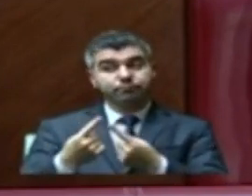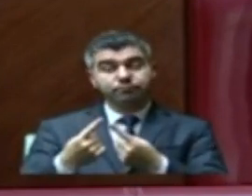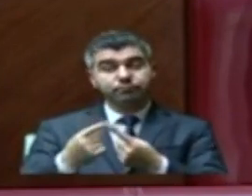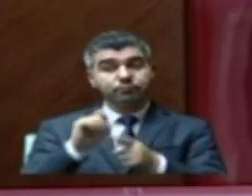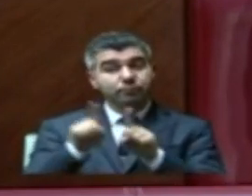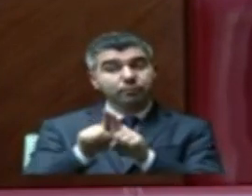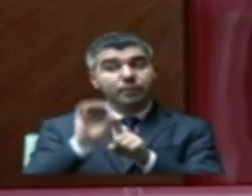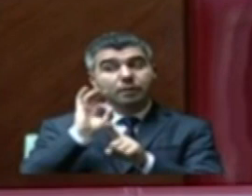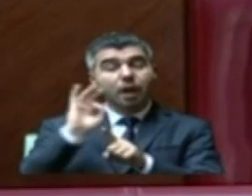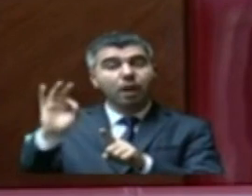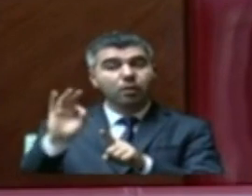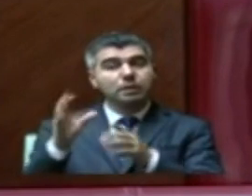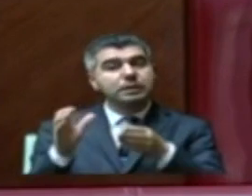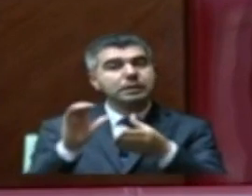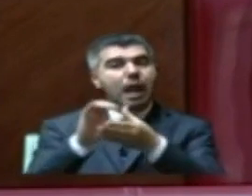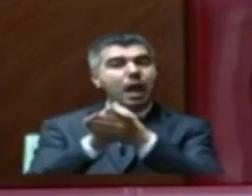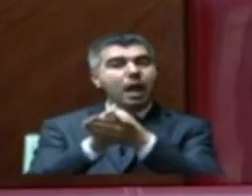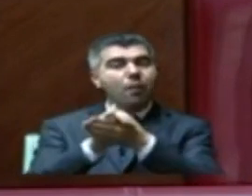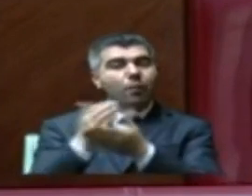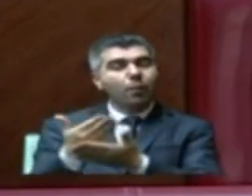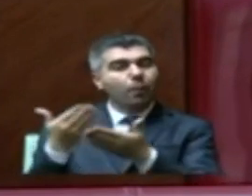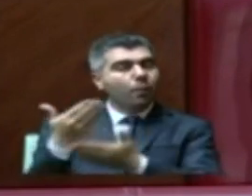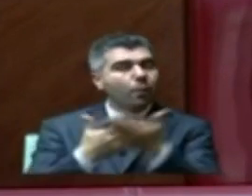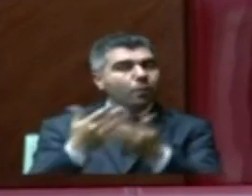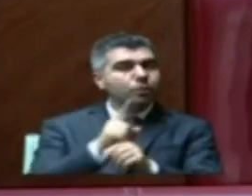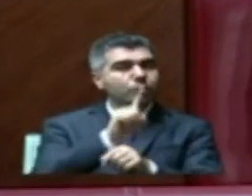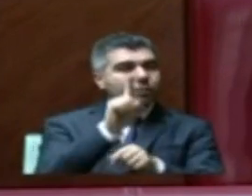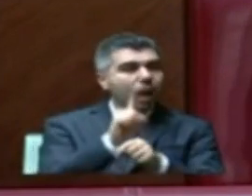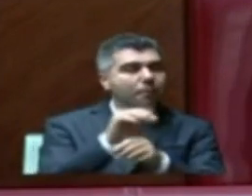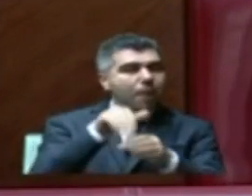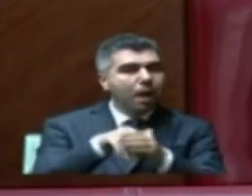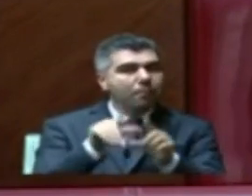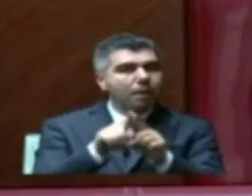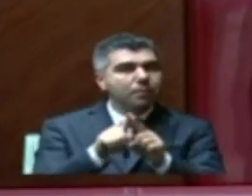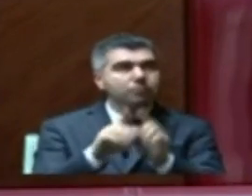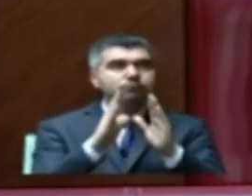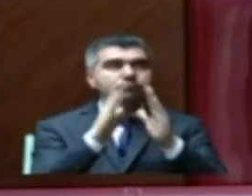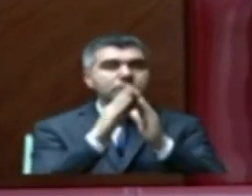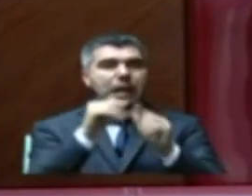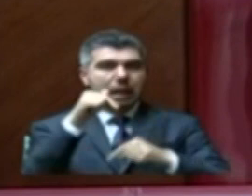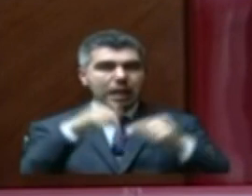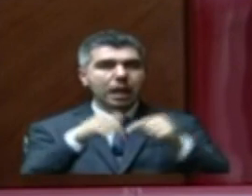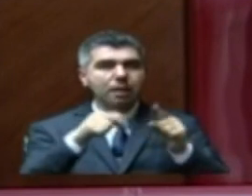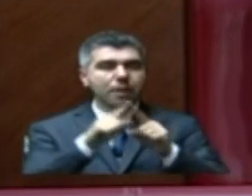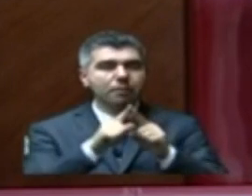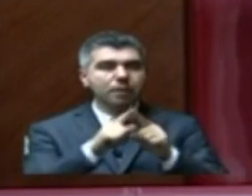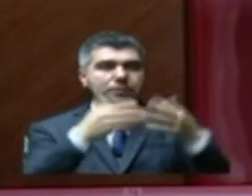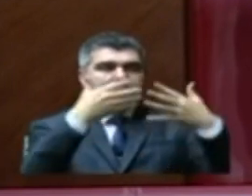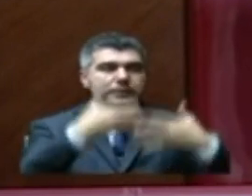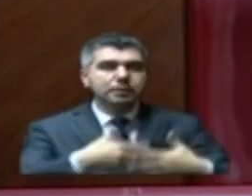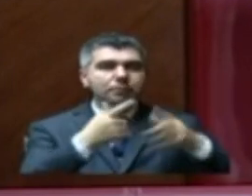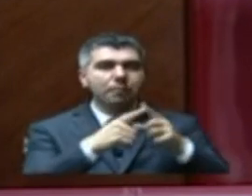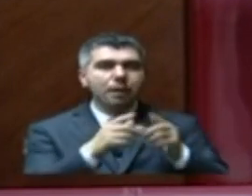في عين المكان أنه يكون واحد التعاون مع مختلف الشركاء لتوفير الوعاء العقاري، يكون وعاء عقاري صافي